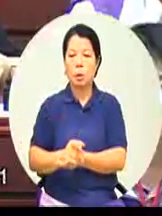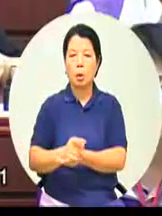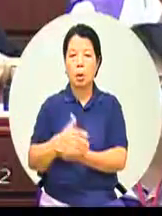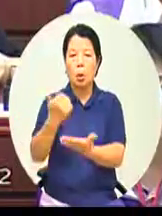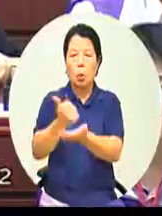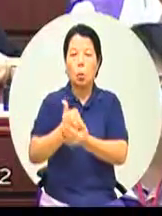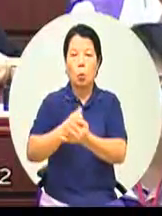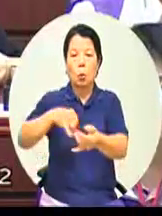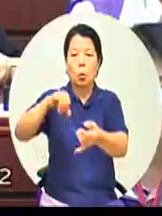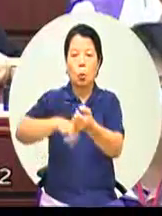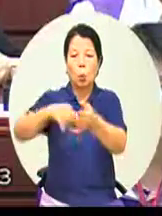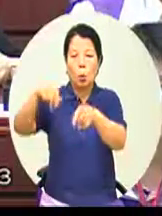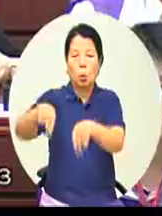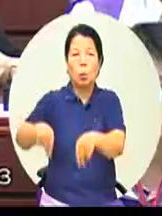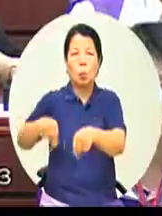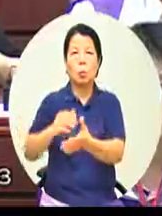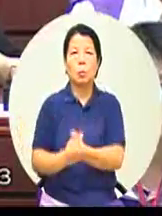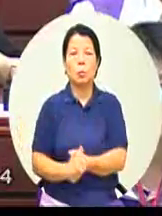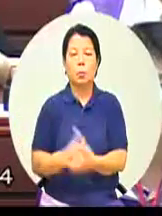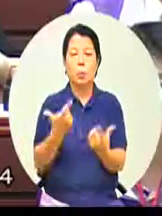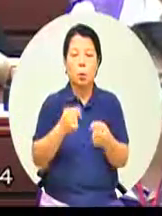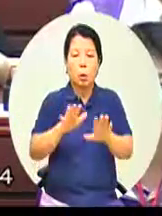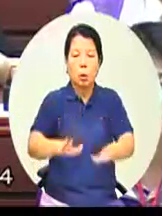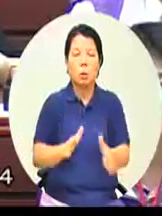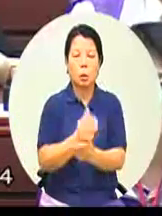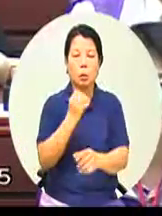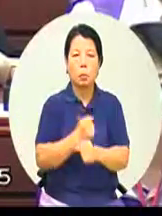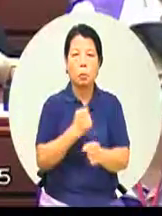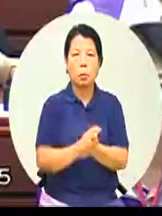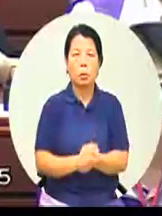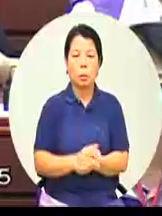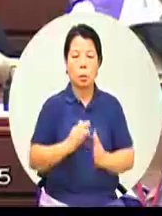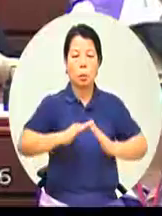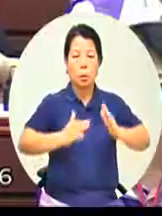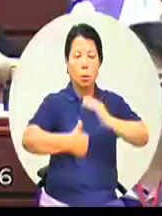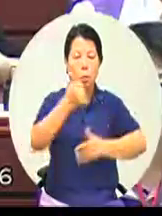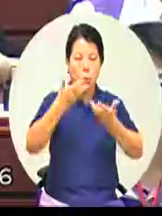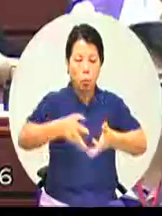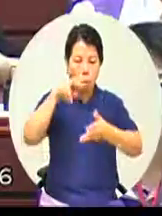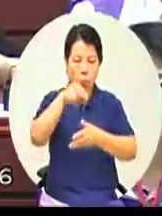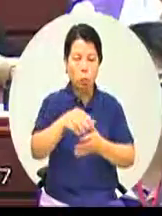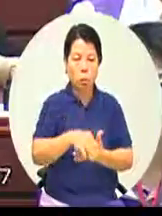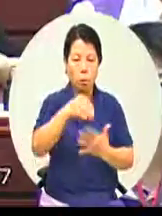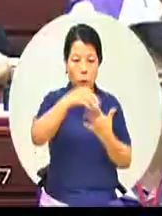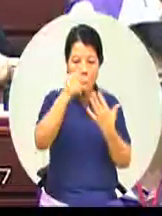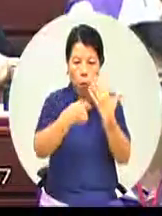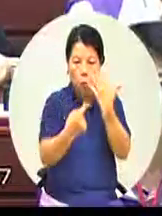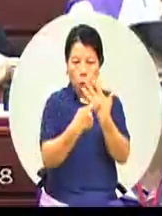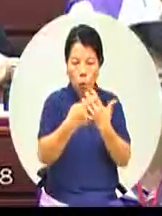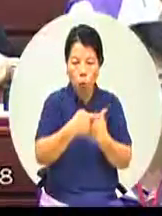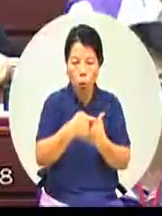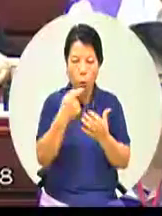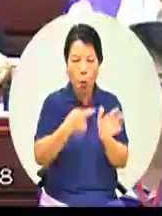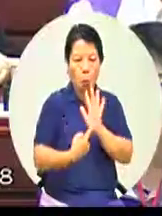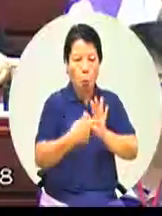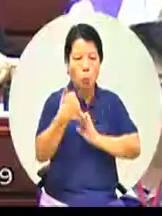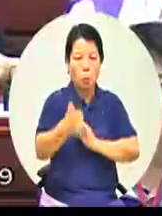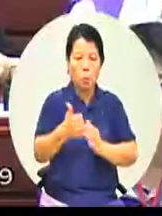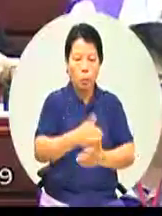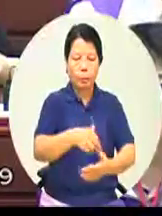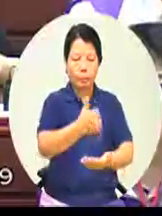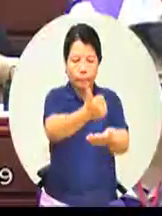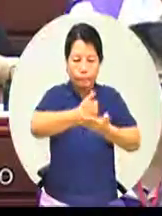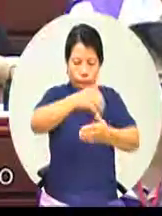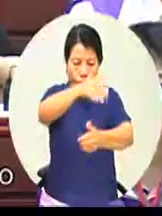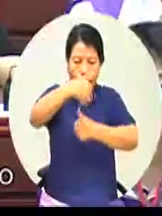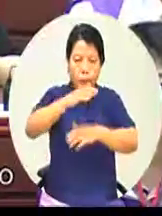我们专门的人员，比如我们现在在做的市长很重视，有一些选手表现教练好的就会禁用。刚才